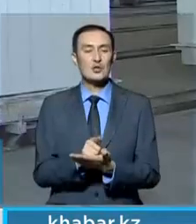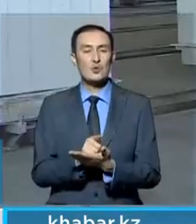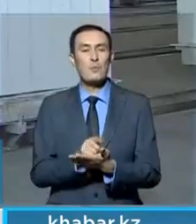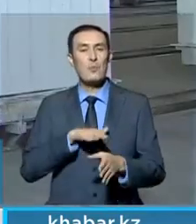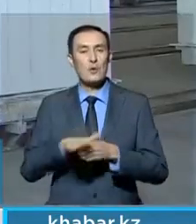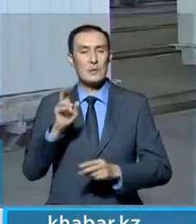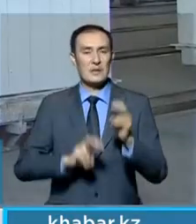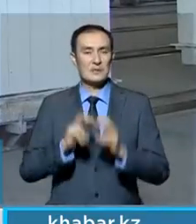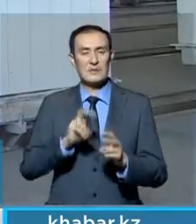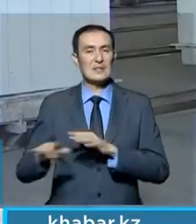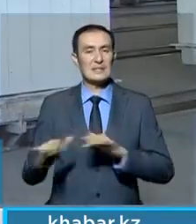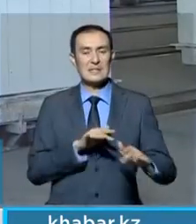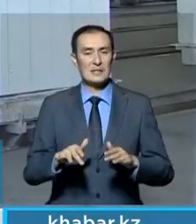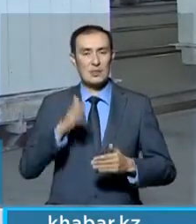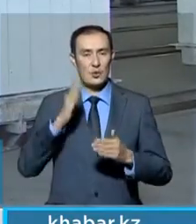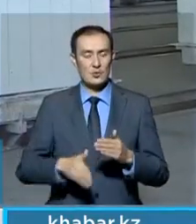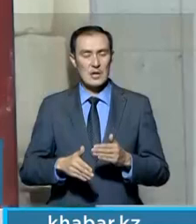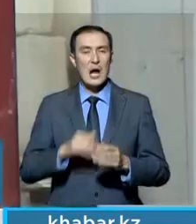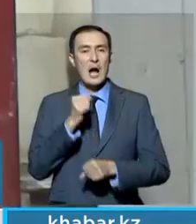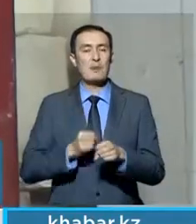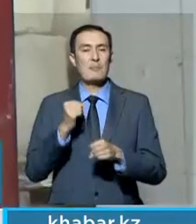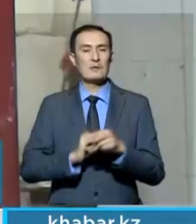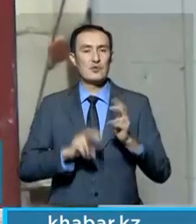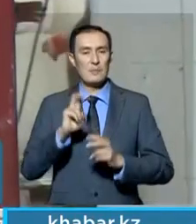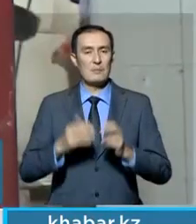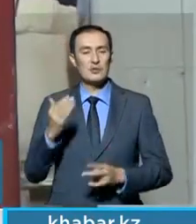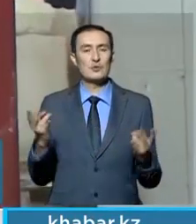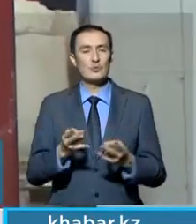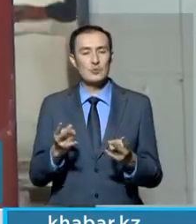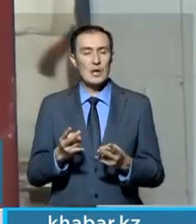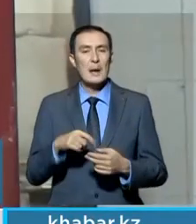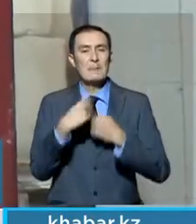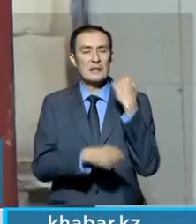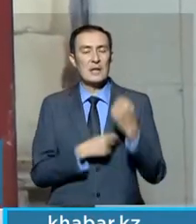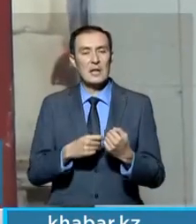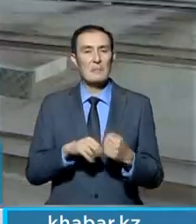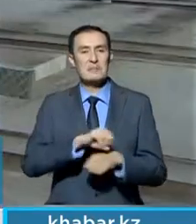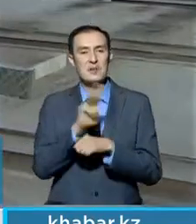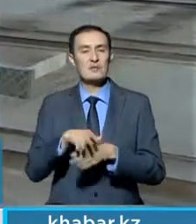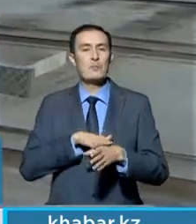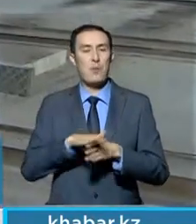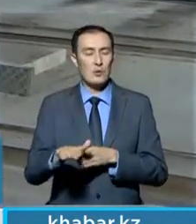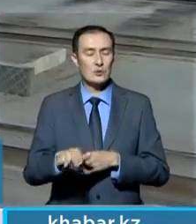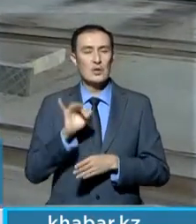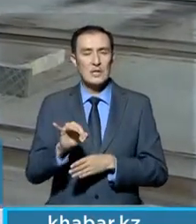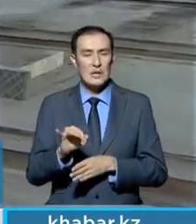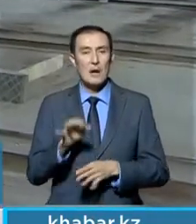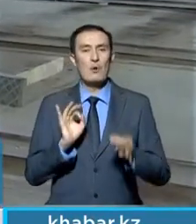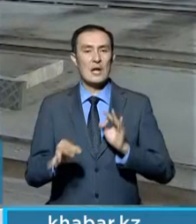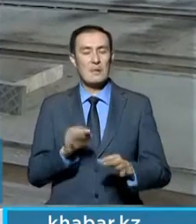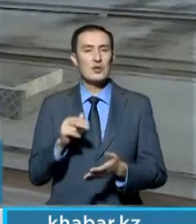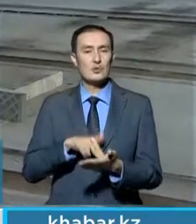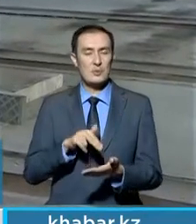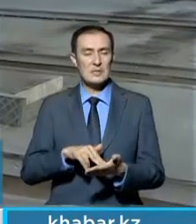замкнуть производственный цикл в стране. Обрабатывающей промышленности нужно получать сырье в достаточном объеме и по адекватным